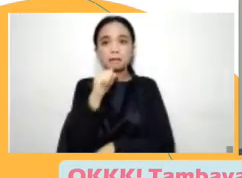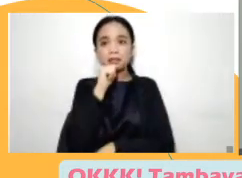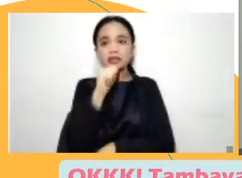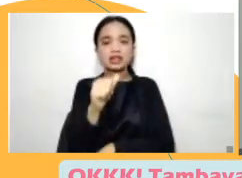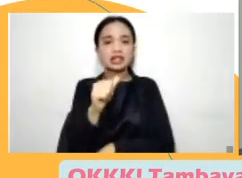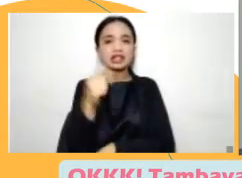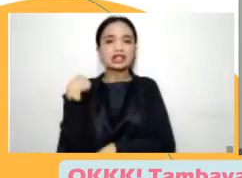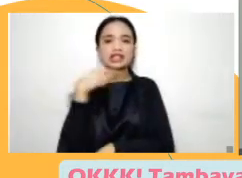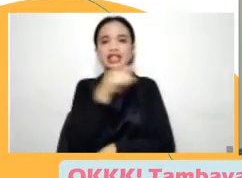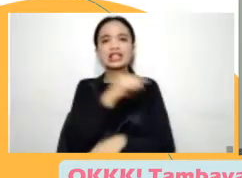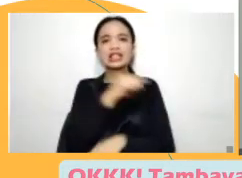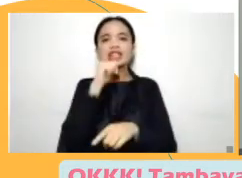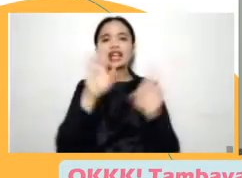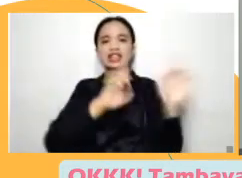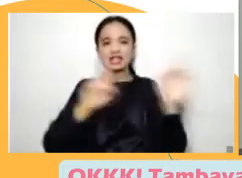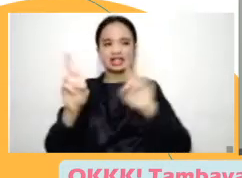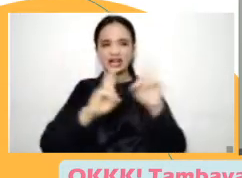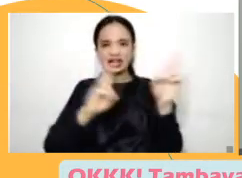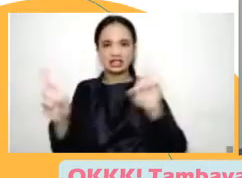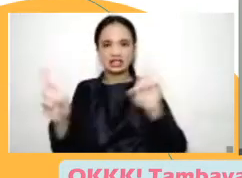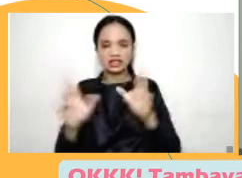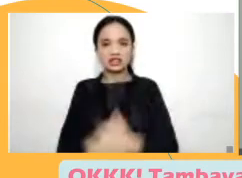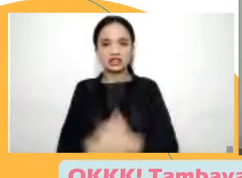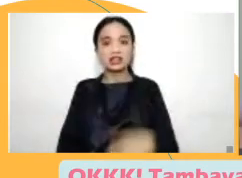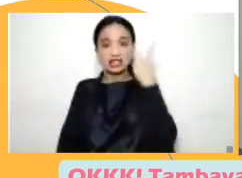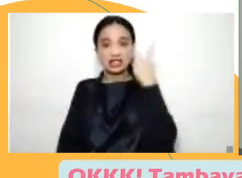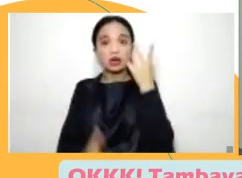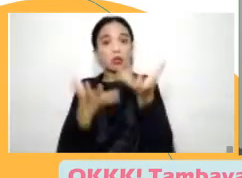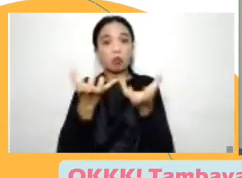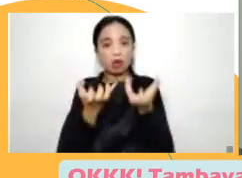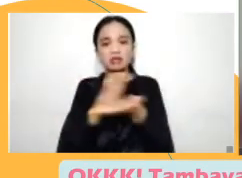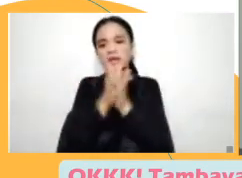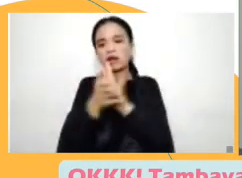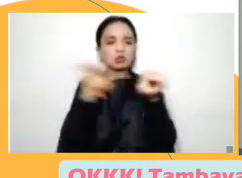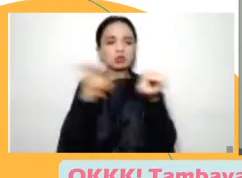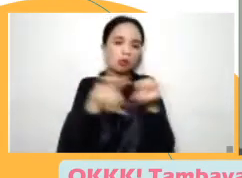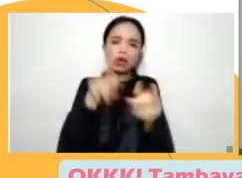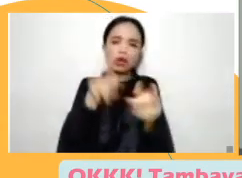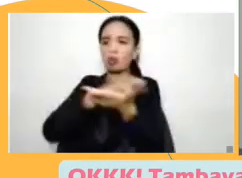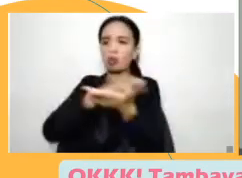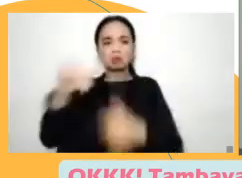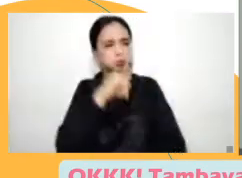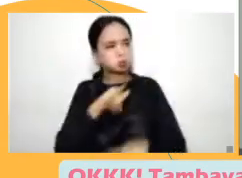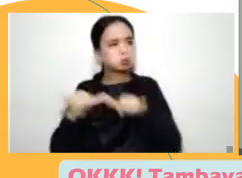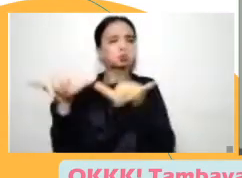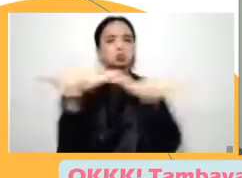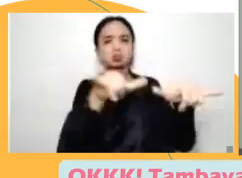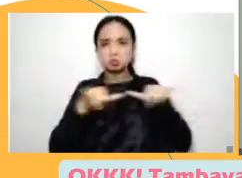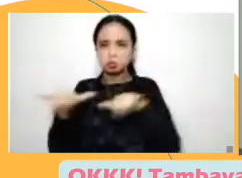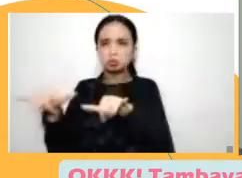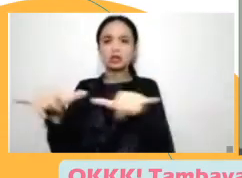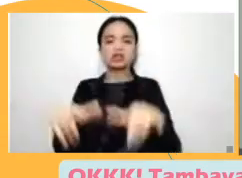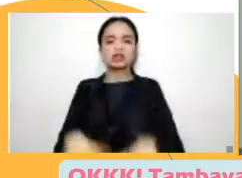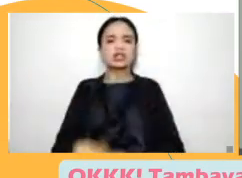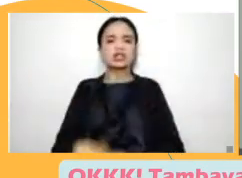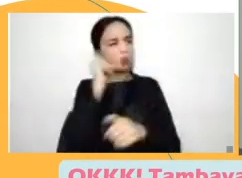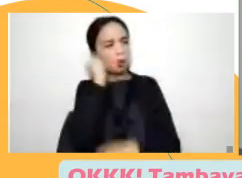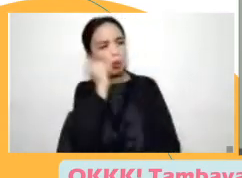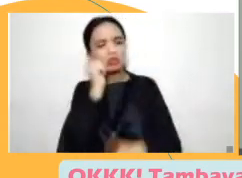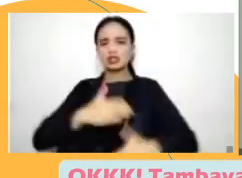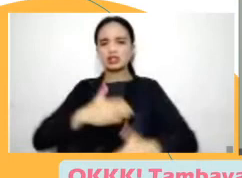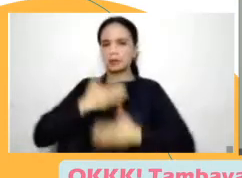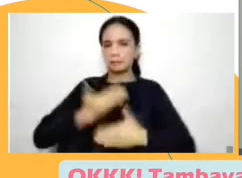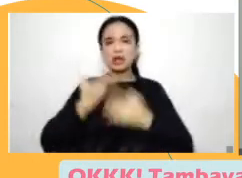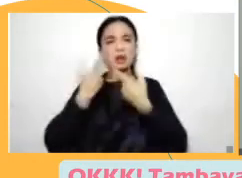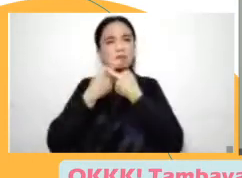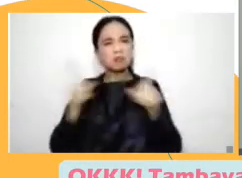hindi tayo handa. Kasi yung psyche natin, gusto niya normal na lahat pare-pareho, no? O laging masaya. But